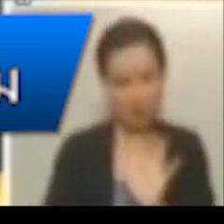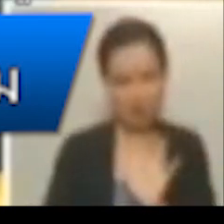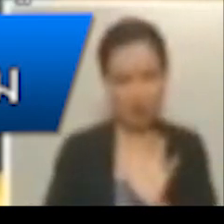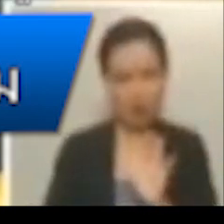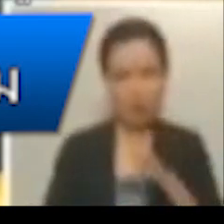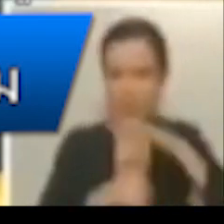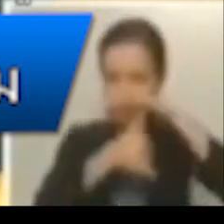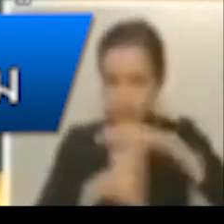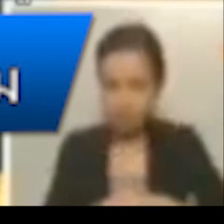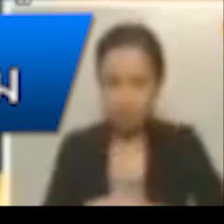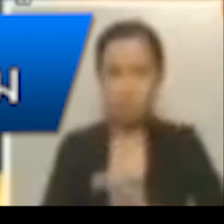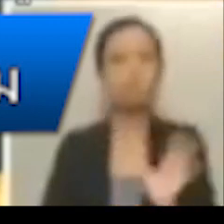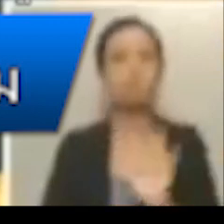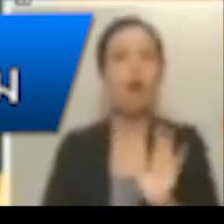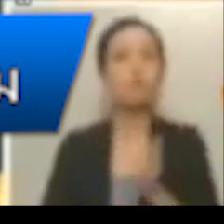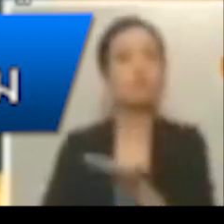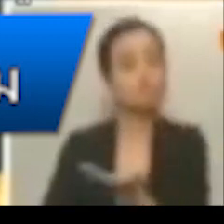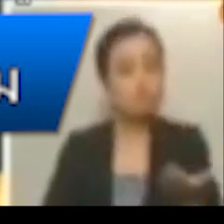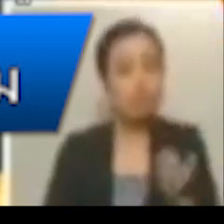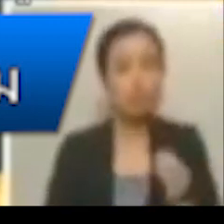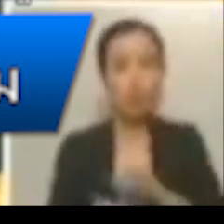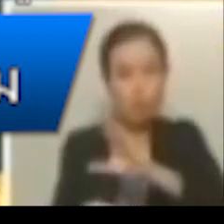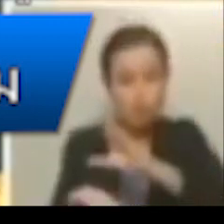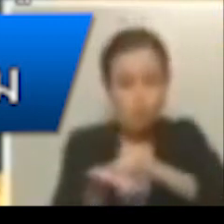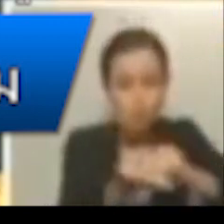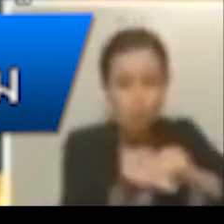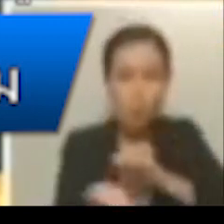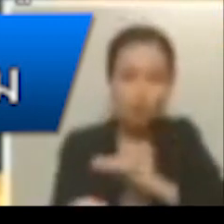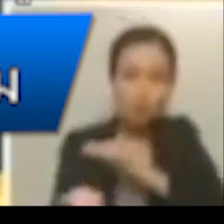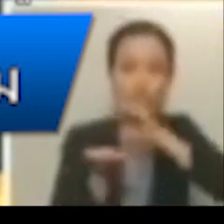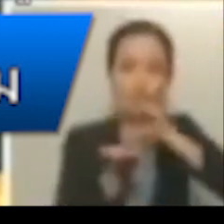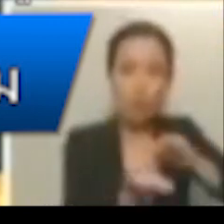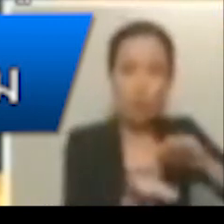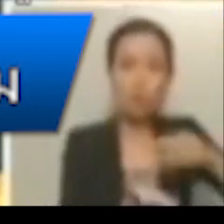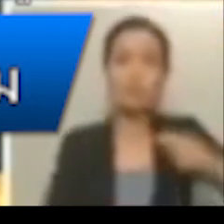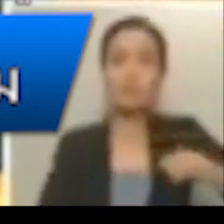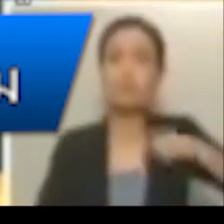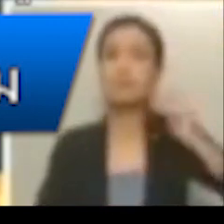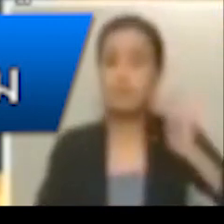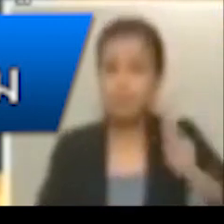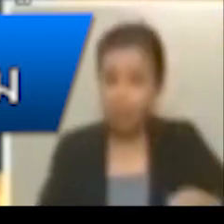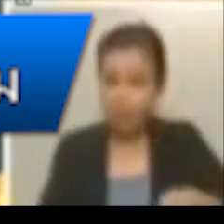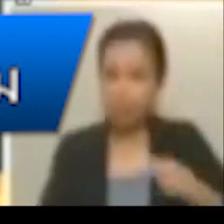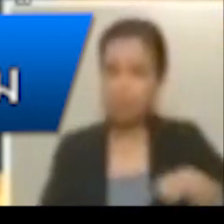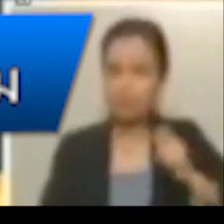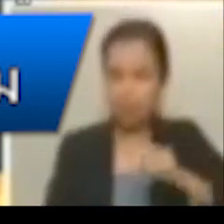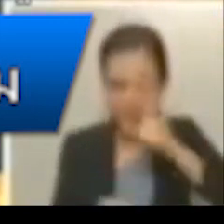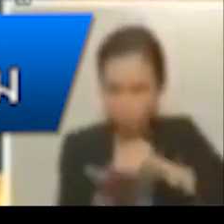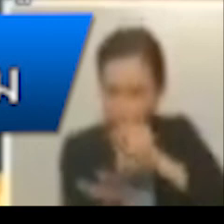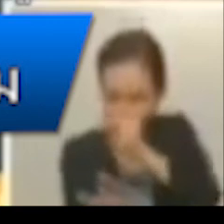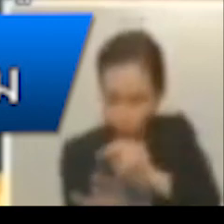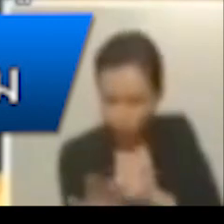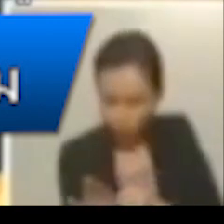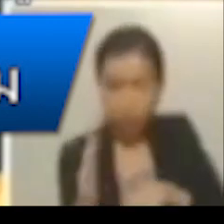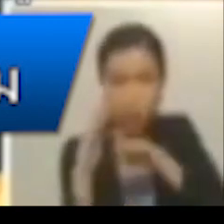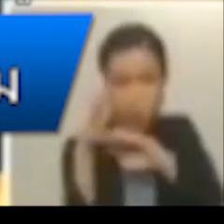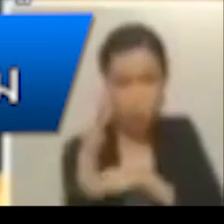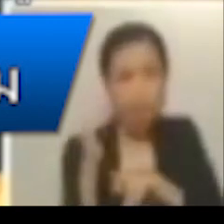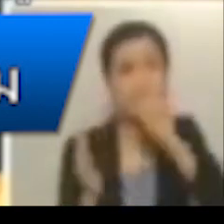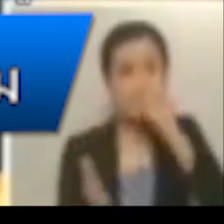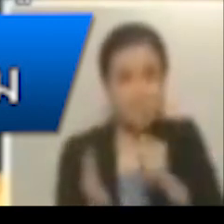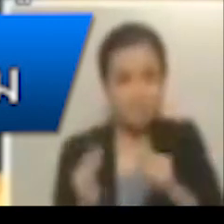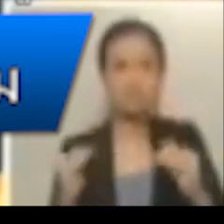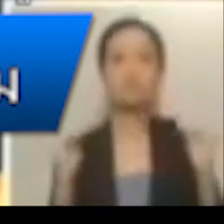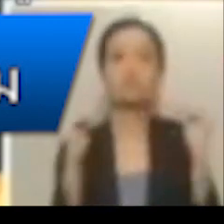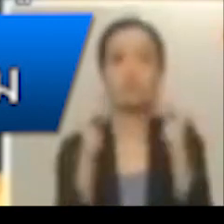ริดรอนสิทธิ์ของท่านทุกอย่างเราจะรวบรวมส่งให้กับศาลแล้วเมื่อศาลเห็นข้อมูลข้อเท็จจริงตามกระบวนการยุติธรรมท่านถึ